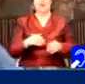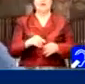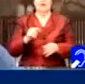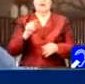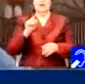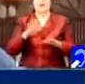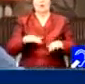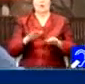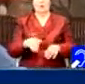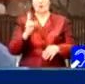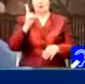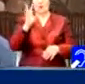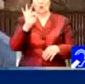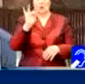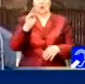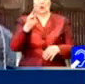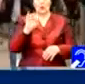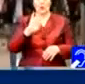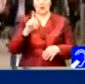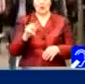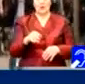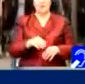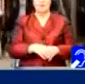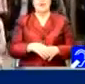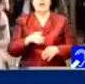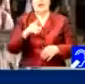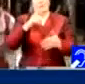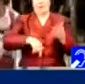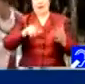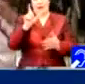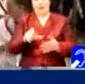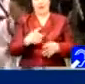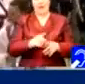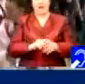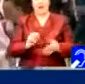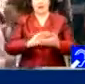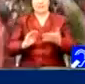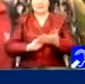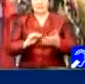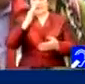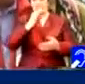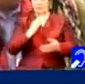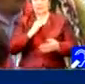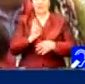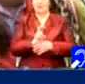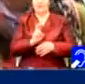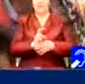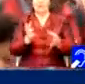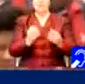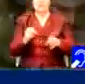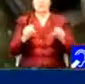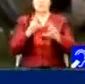pentru corturi și am avut și rulote. Pelerinii care s-au înscris pe site-ul dedicat vizitei papei vor primi tichetele